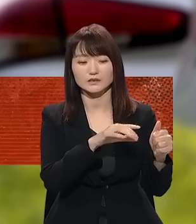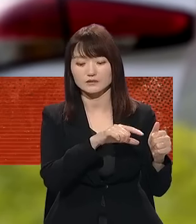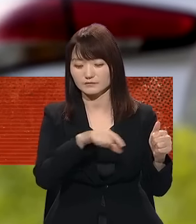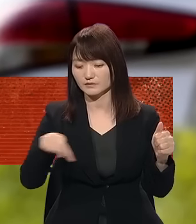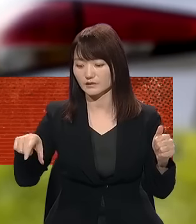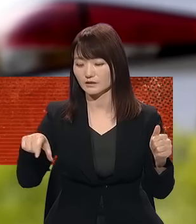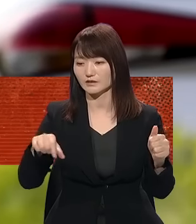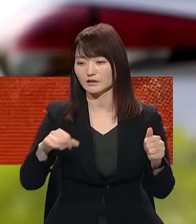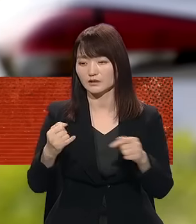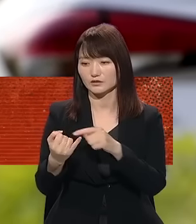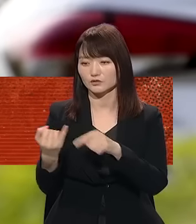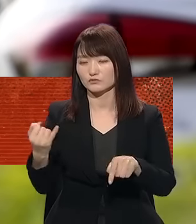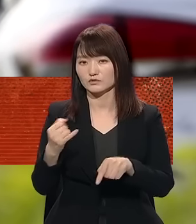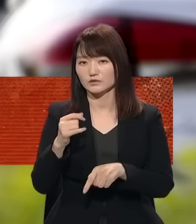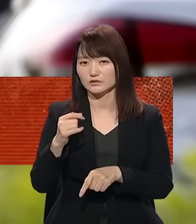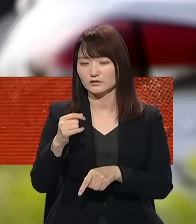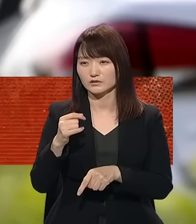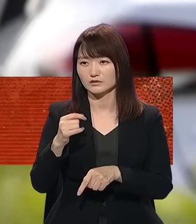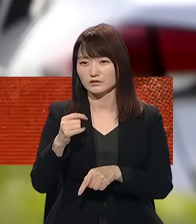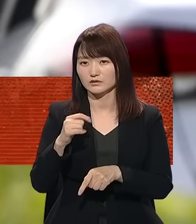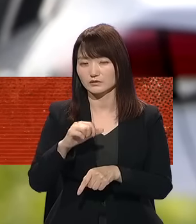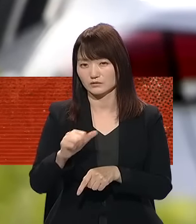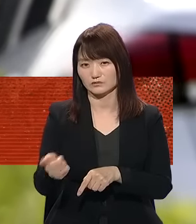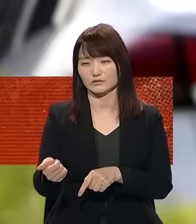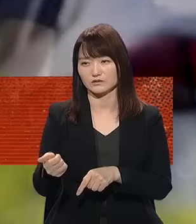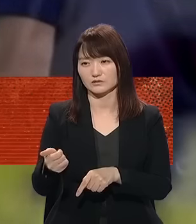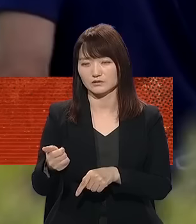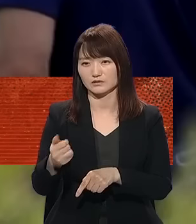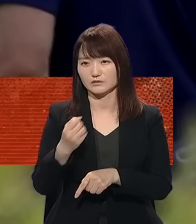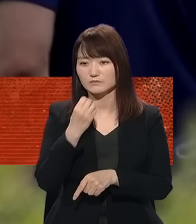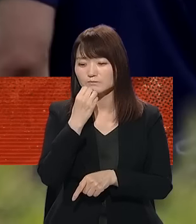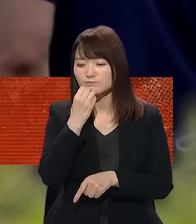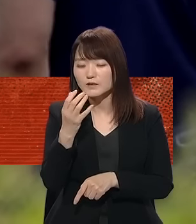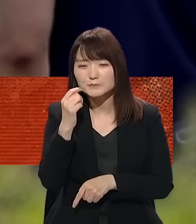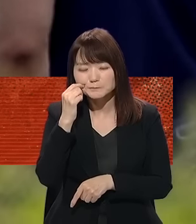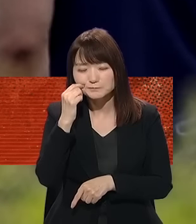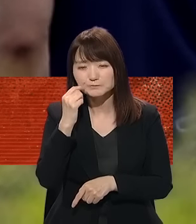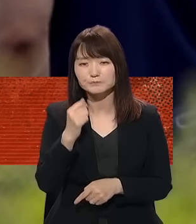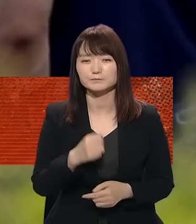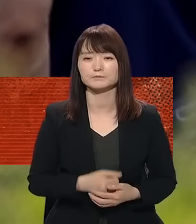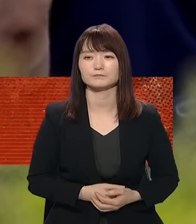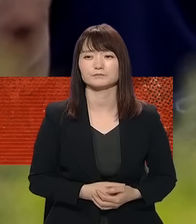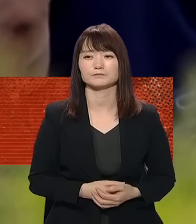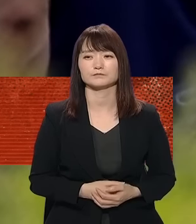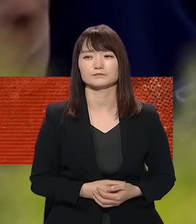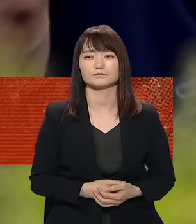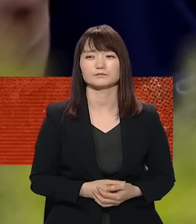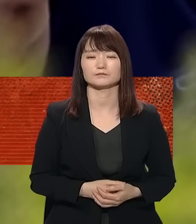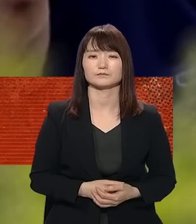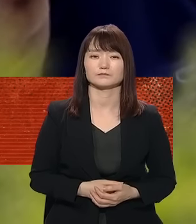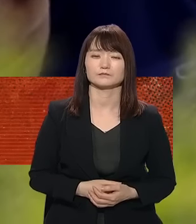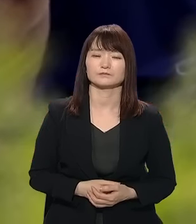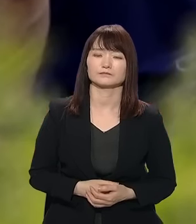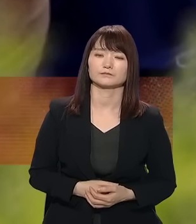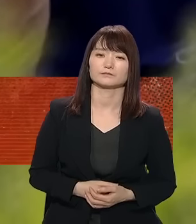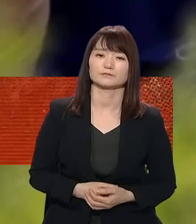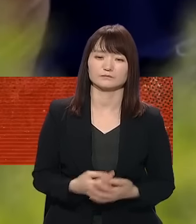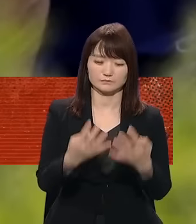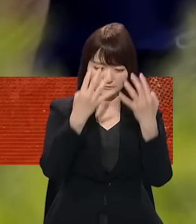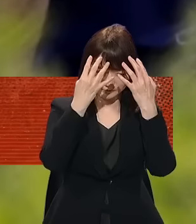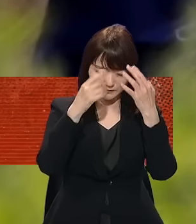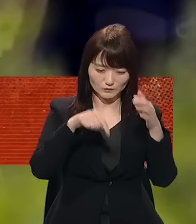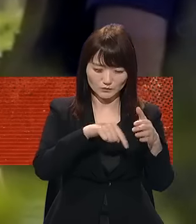막으려고 했 라는 겁니다 이게 설 이게 납득이 가세요 심지어 여기서이 행각이 끝나지 않는게이 교도수